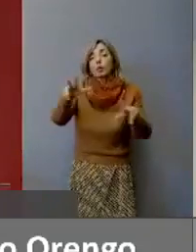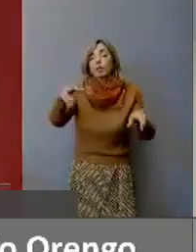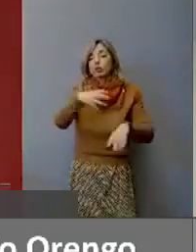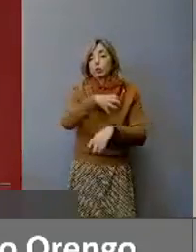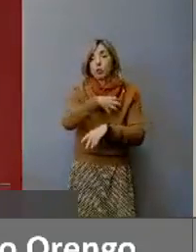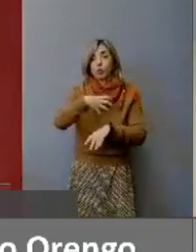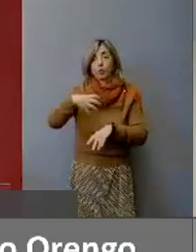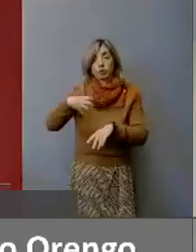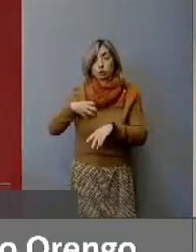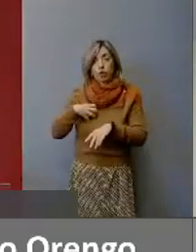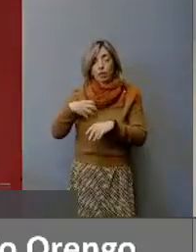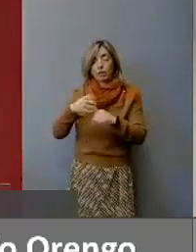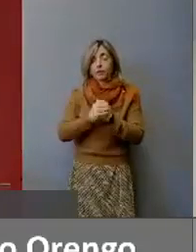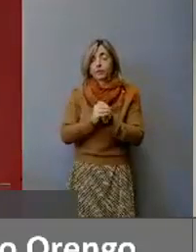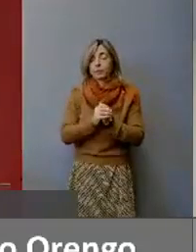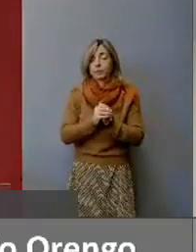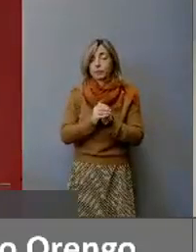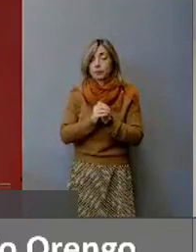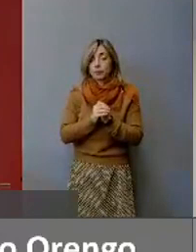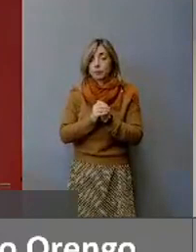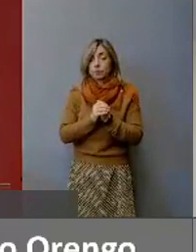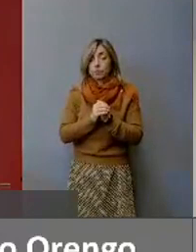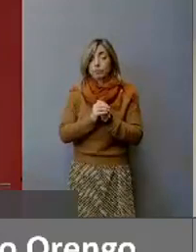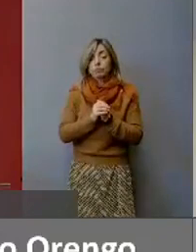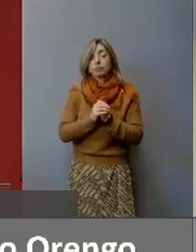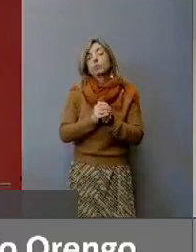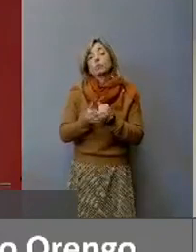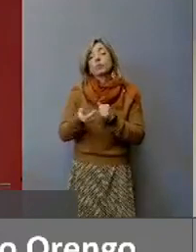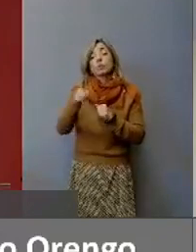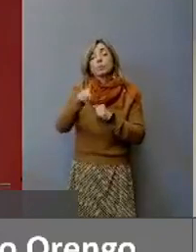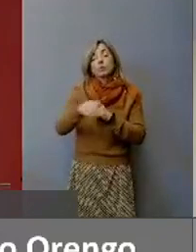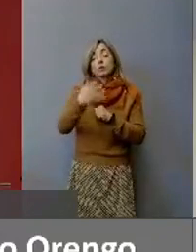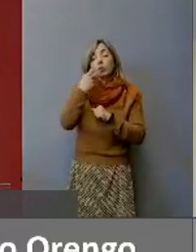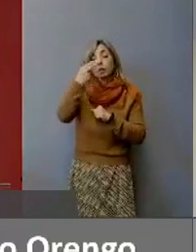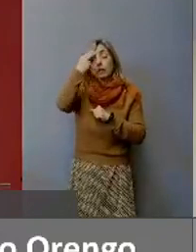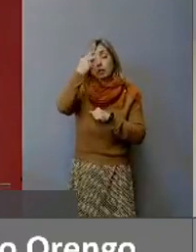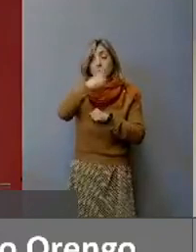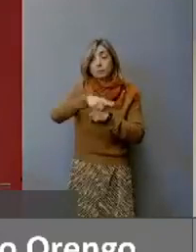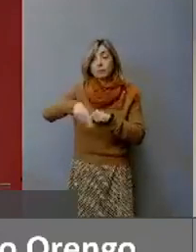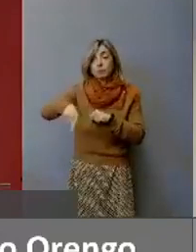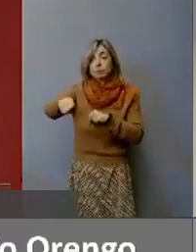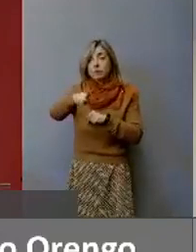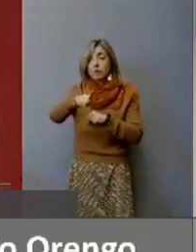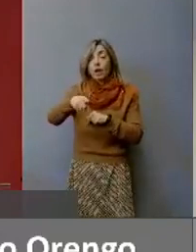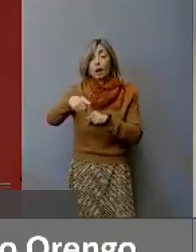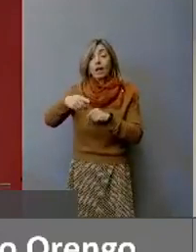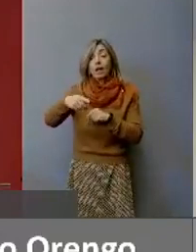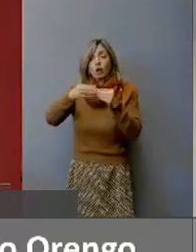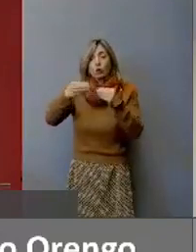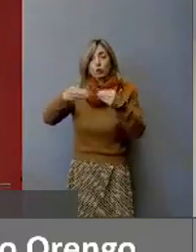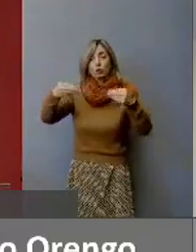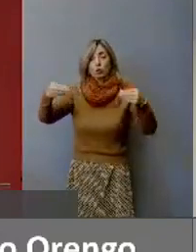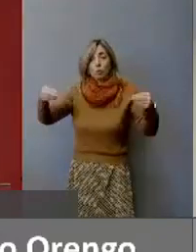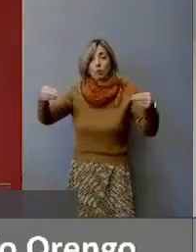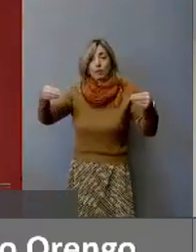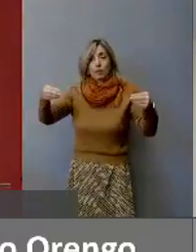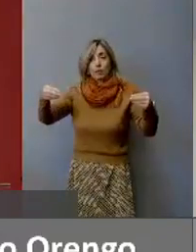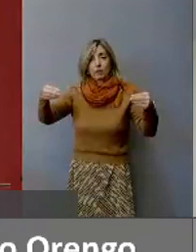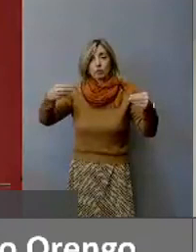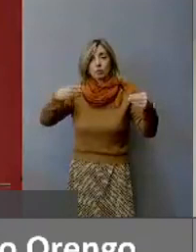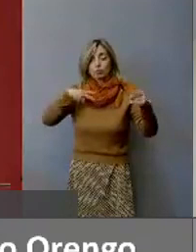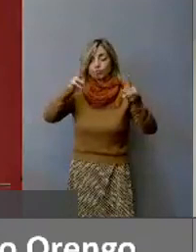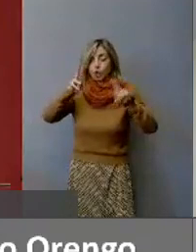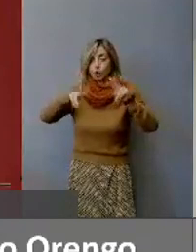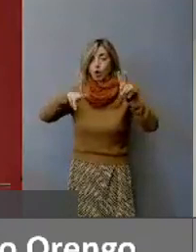e altra nota ricordo che ovviamente tutti questi apparati saranno tarati a norma di legge